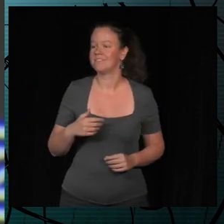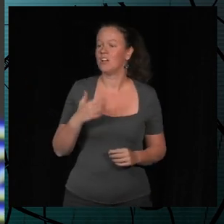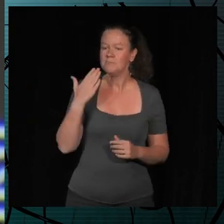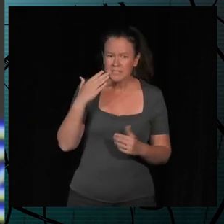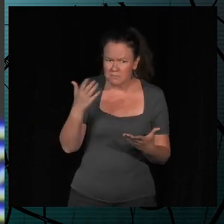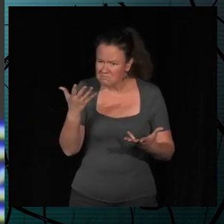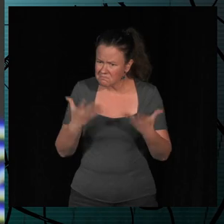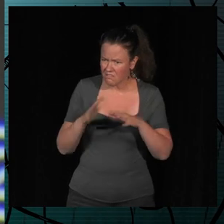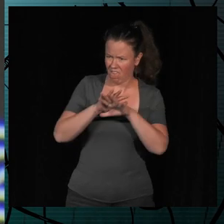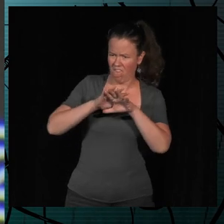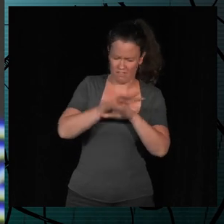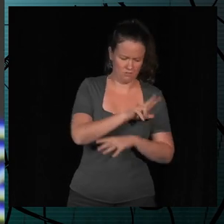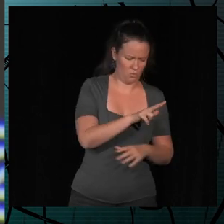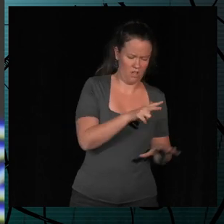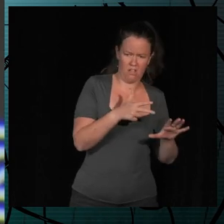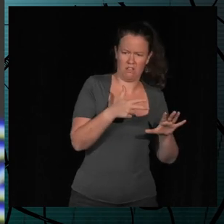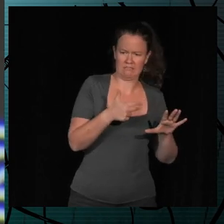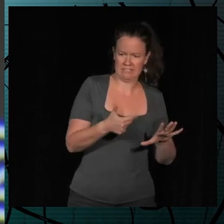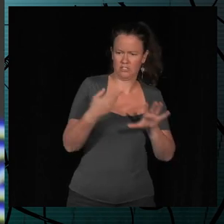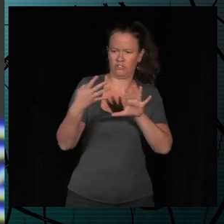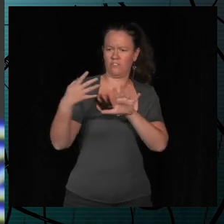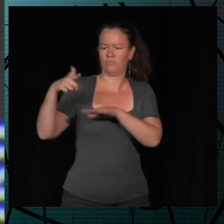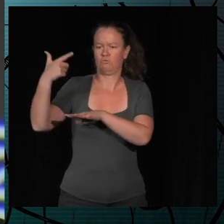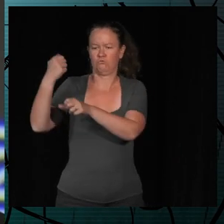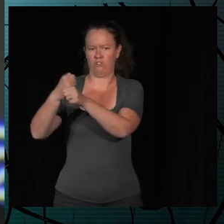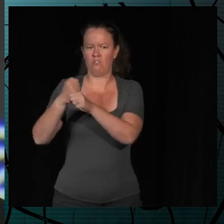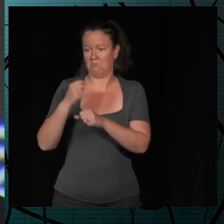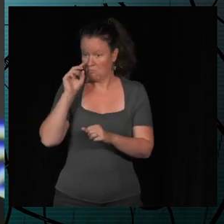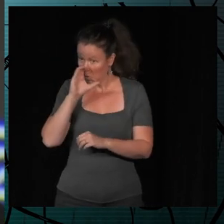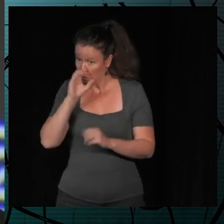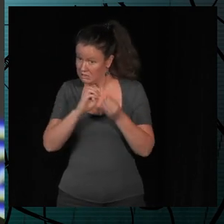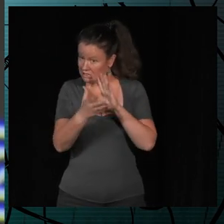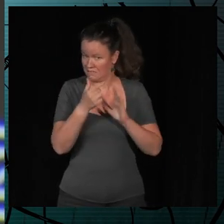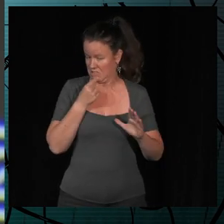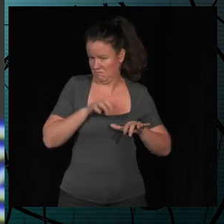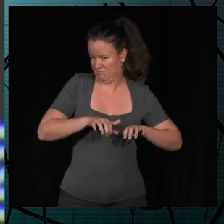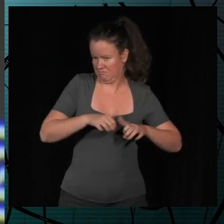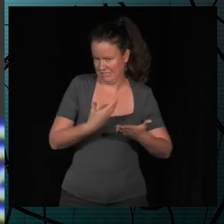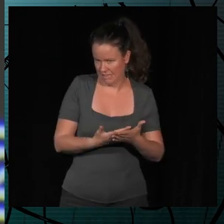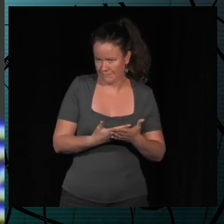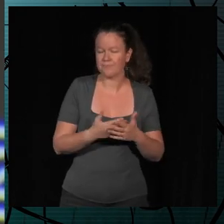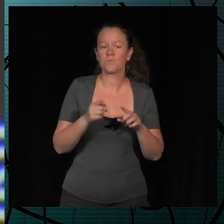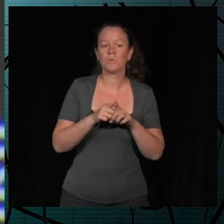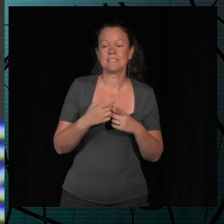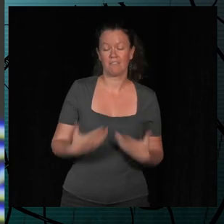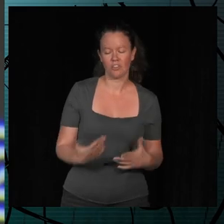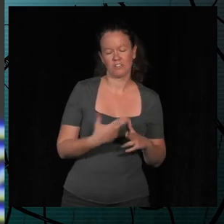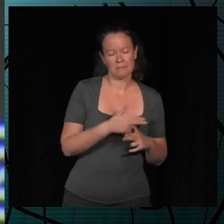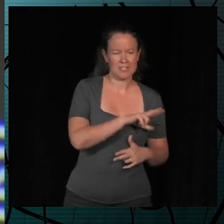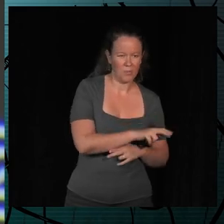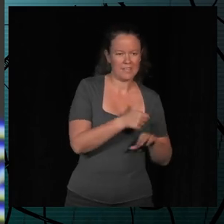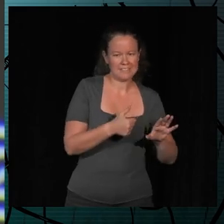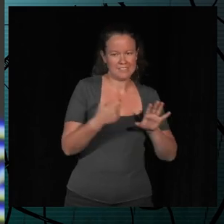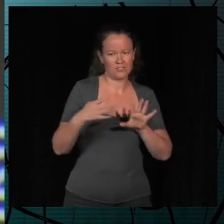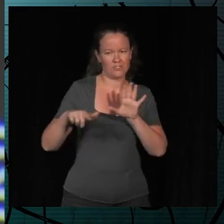comprendre vous verrez que ça s'appelle maintenant 36 9 12 plus parce que des gens imaginez qu'on s'occupait pas des plus de 12 ans on dit non on s'en